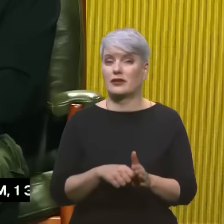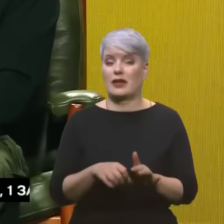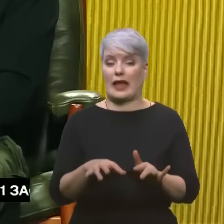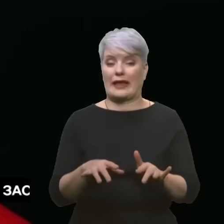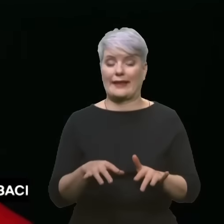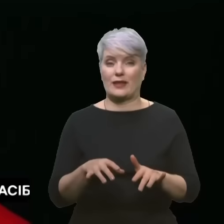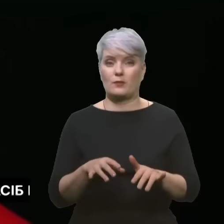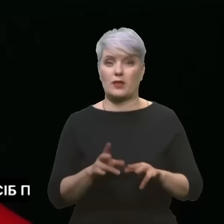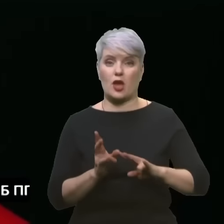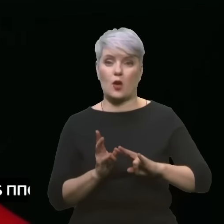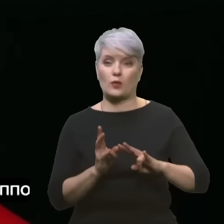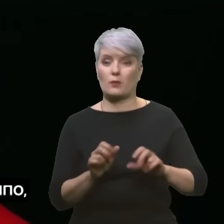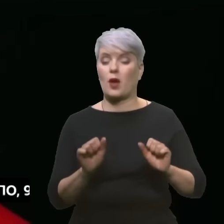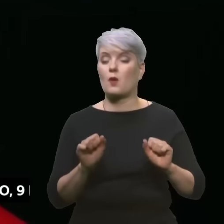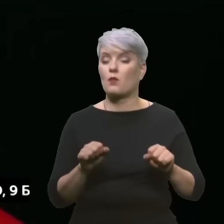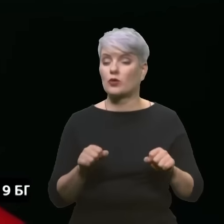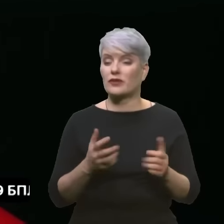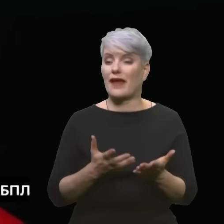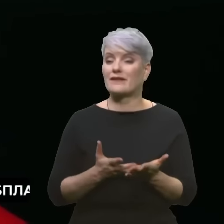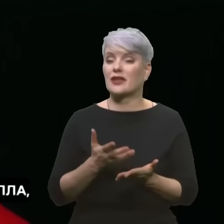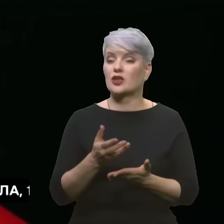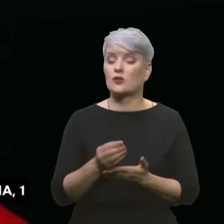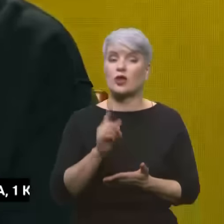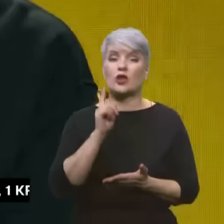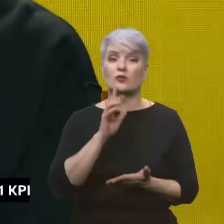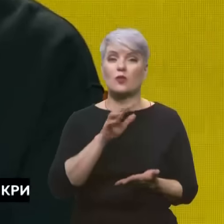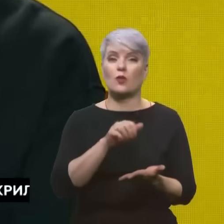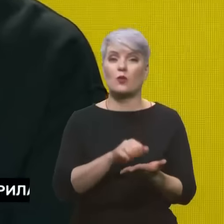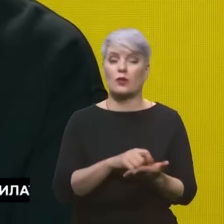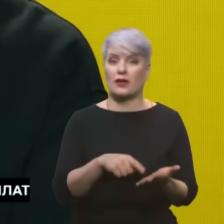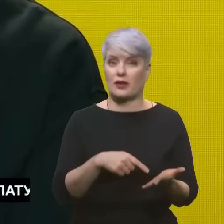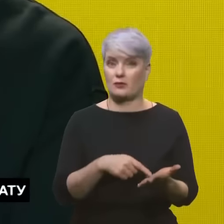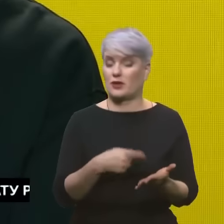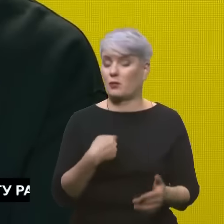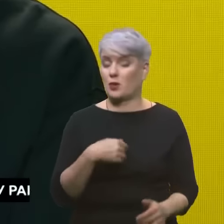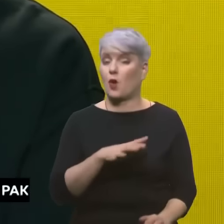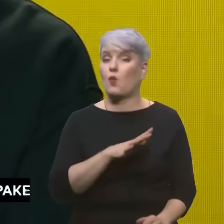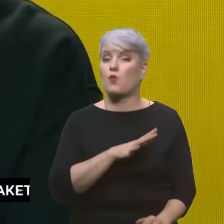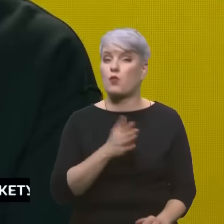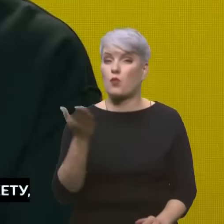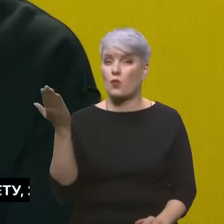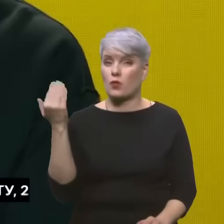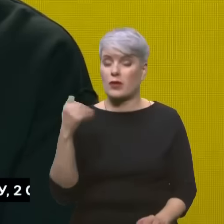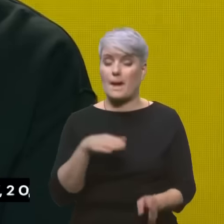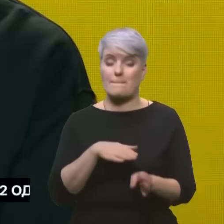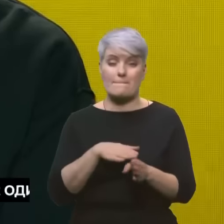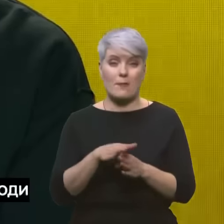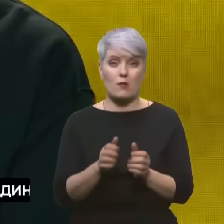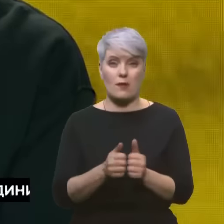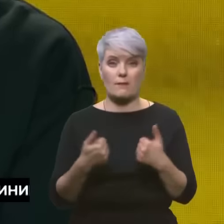кіберударами, можливості фінансування тимчасово окуповані міста. Ми були в повній